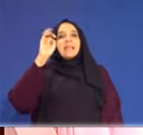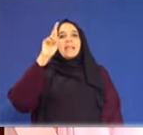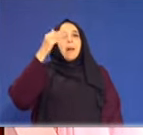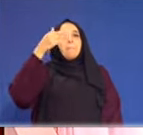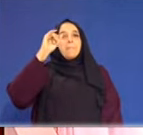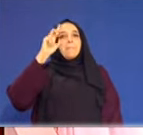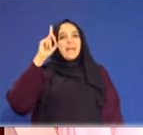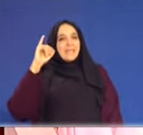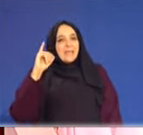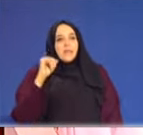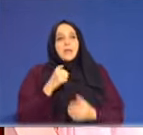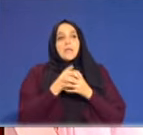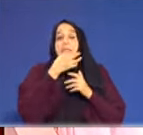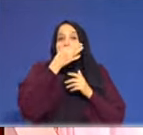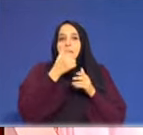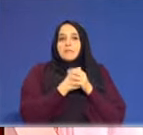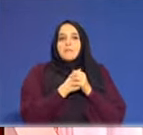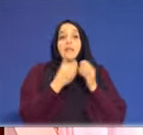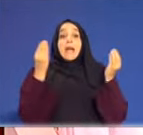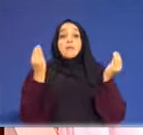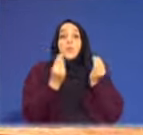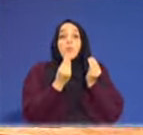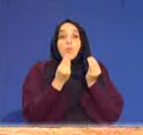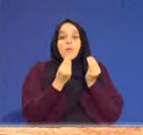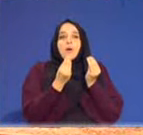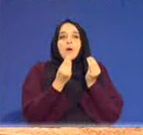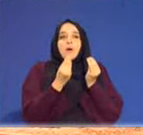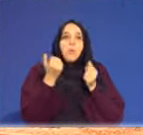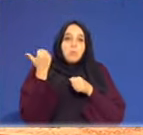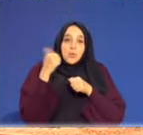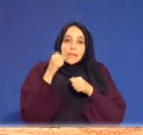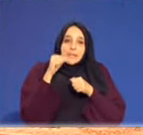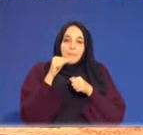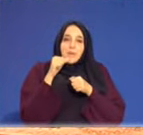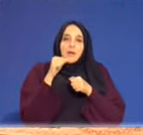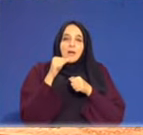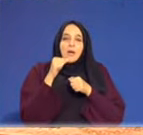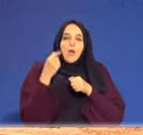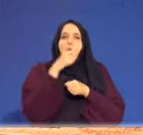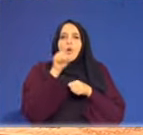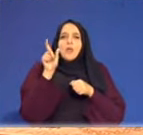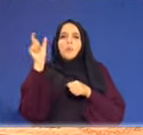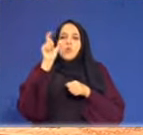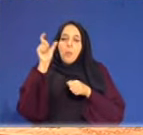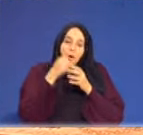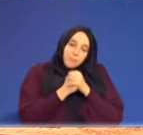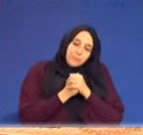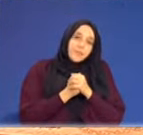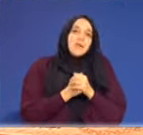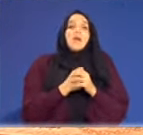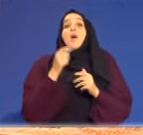في سننه، يقول: الصلح جائز بين المسلمين